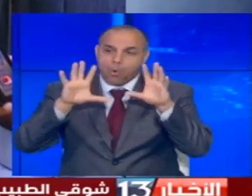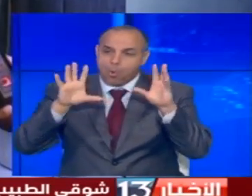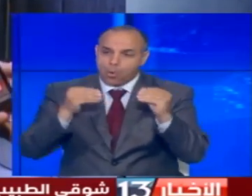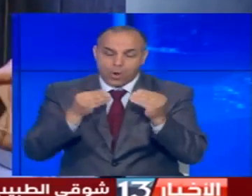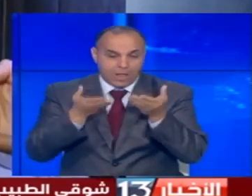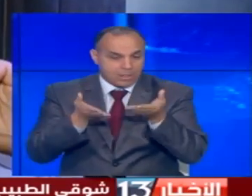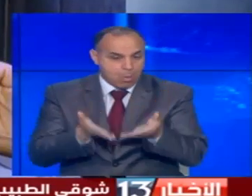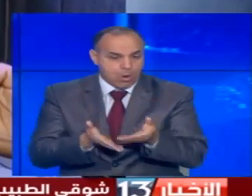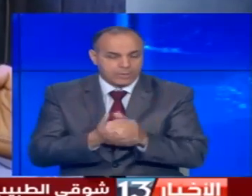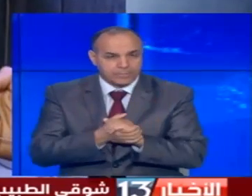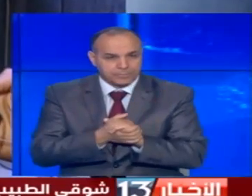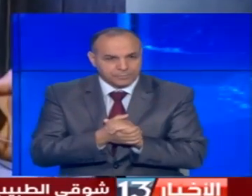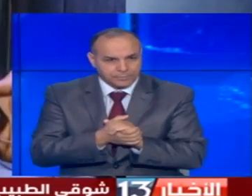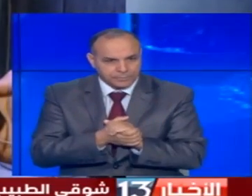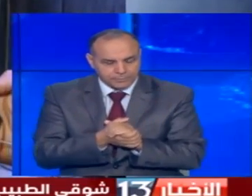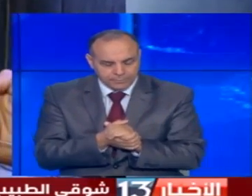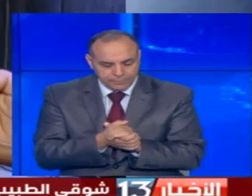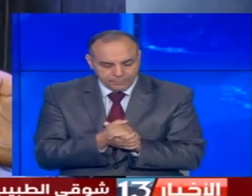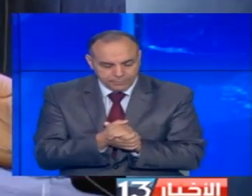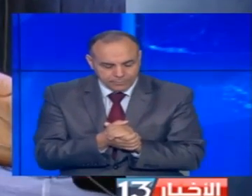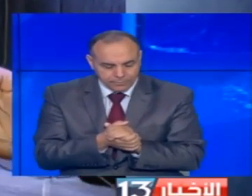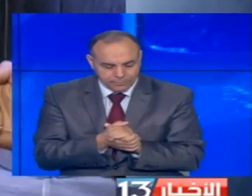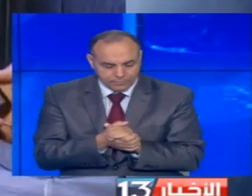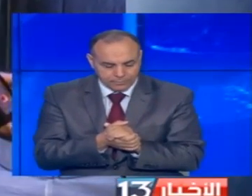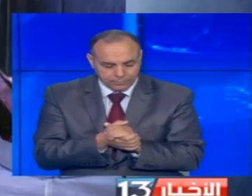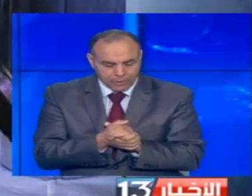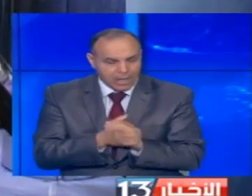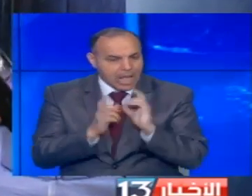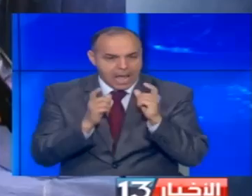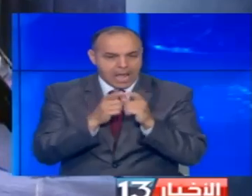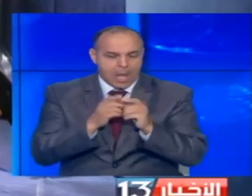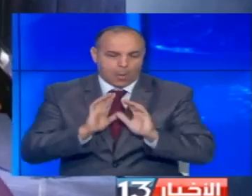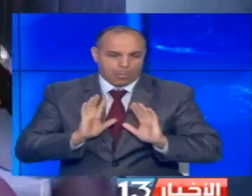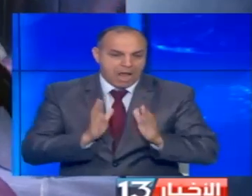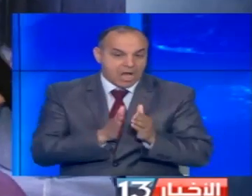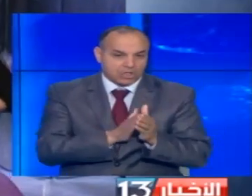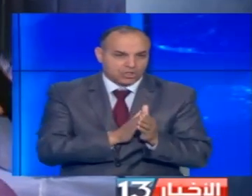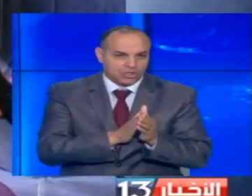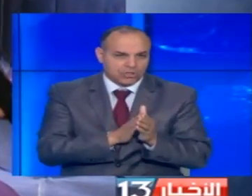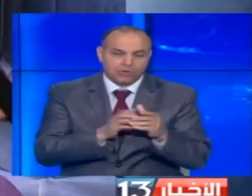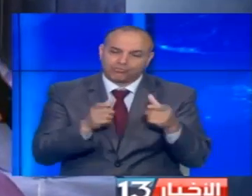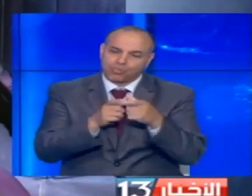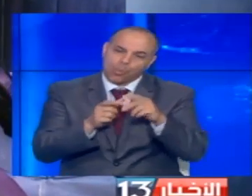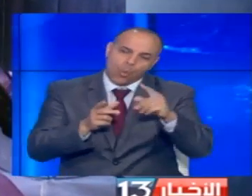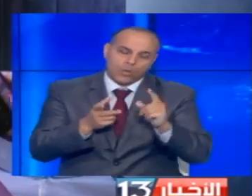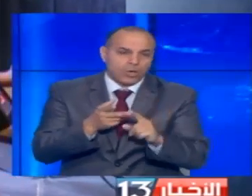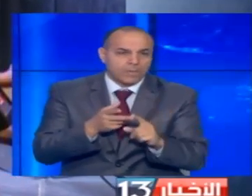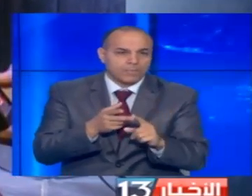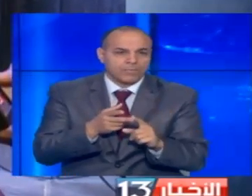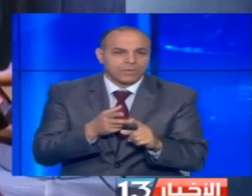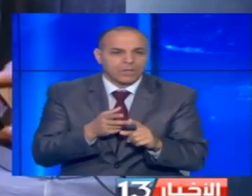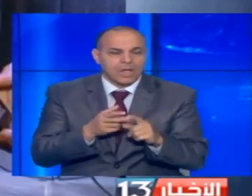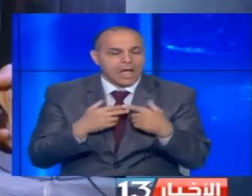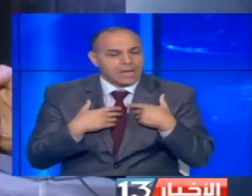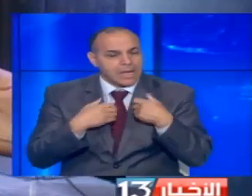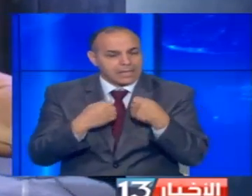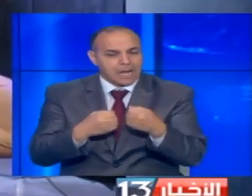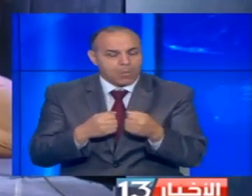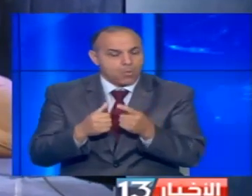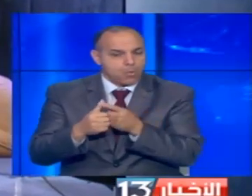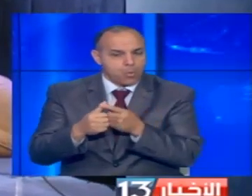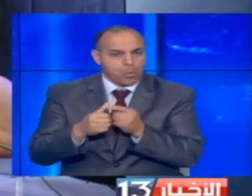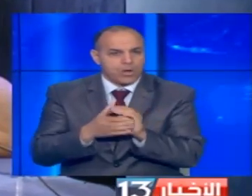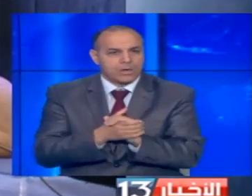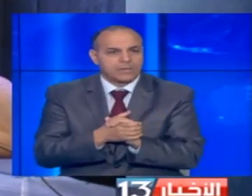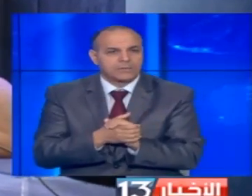الان خاطر باش بدون الهيئه ربما بمؤسسات اخرى ان نحاول اولا